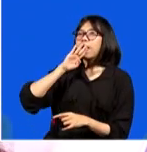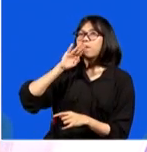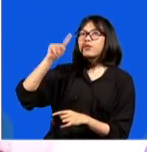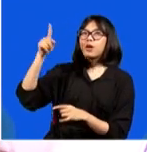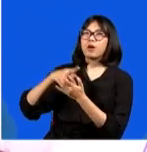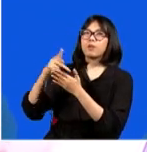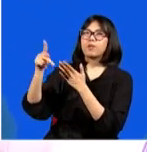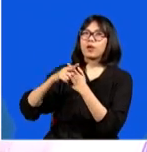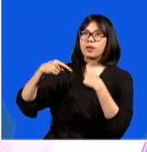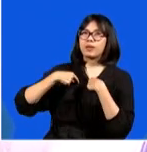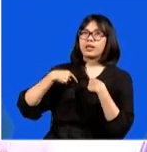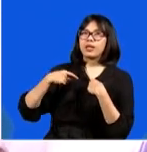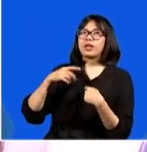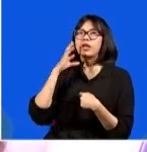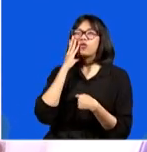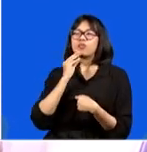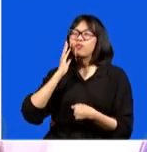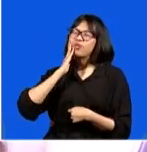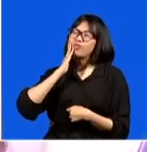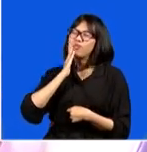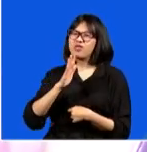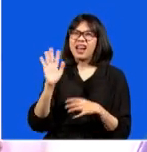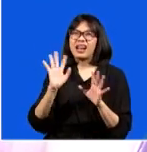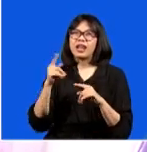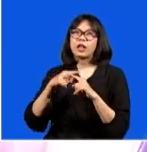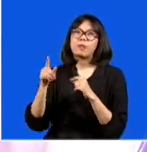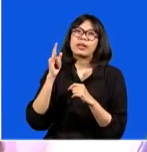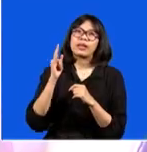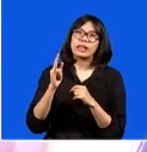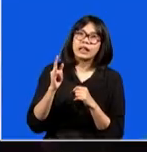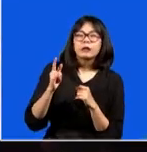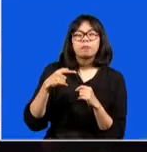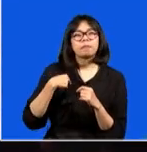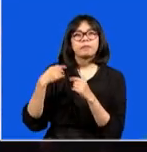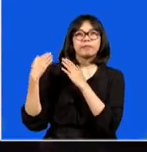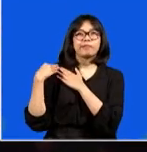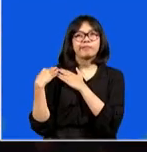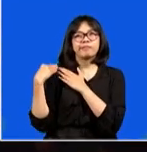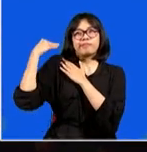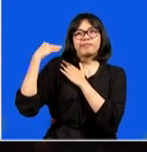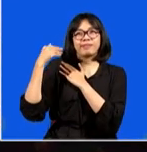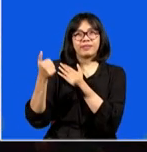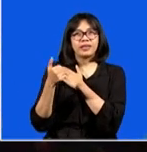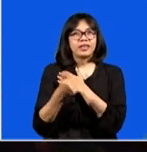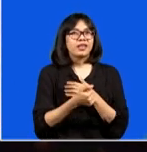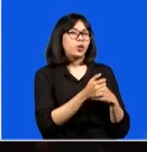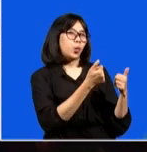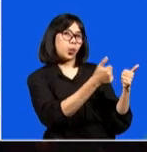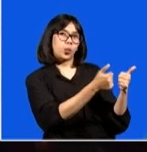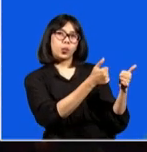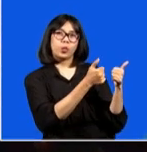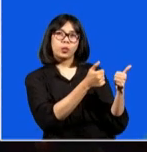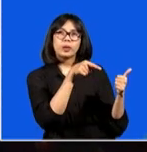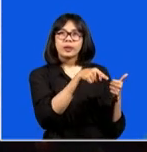kita yang usianya sudah tidak ada lagi dimanusiakan manusia gitu terima kasih begitu banyak